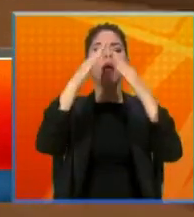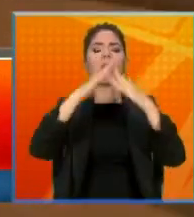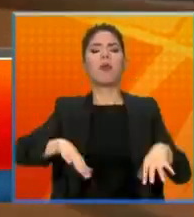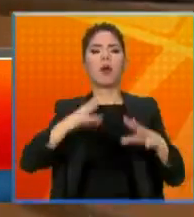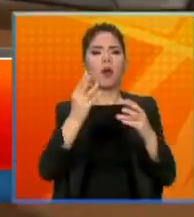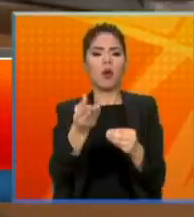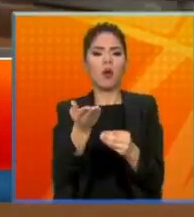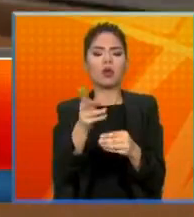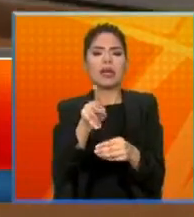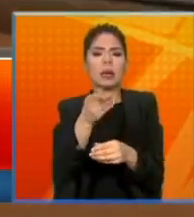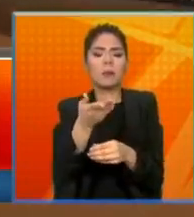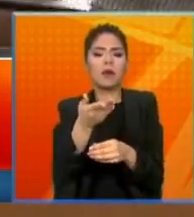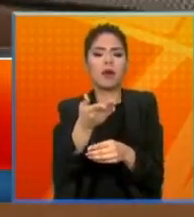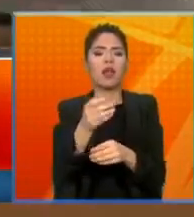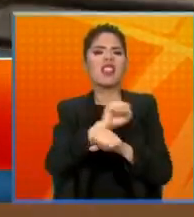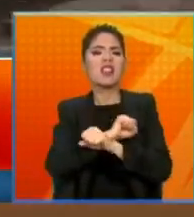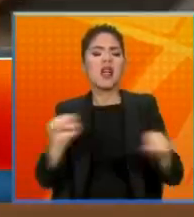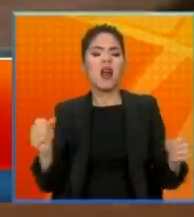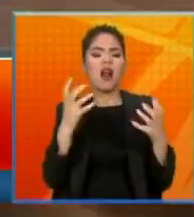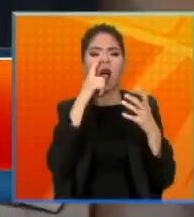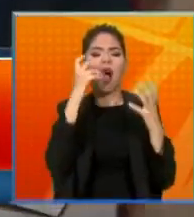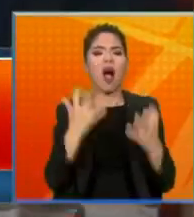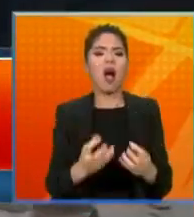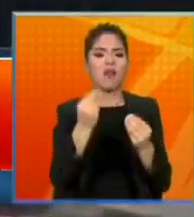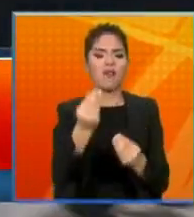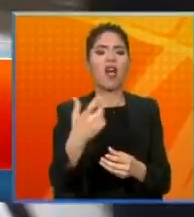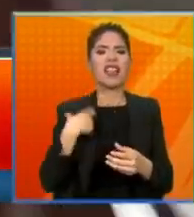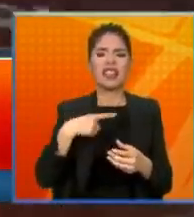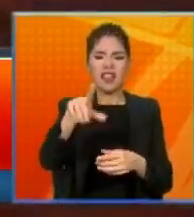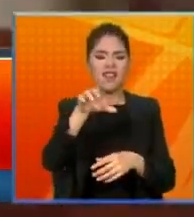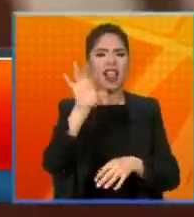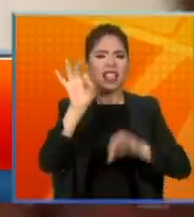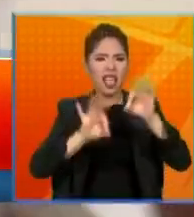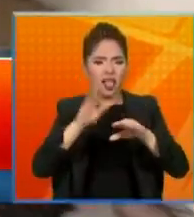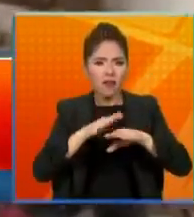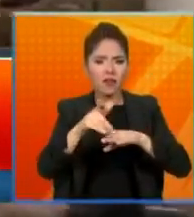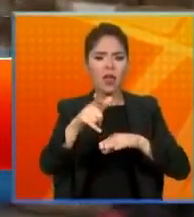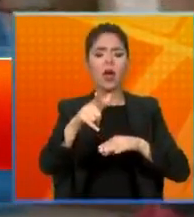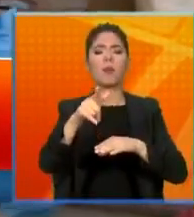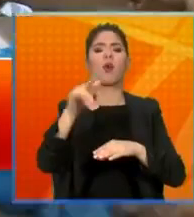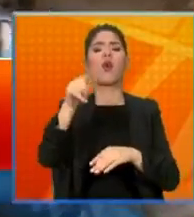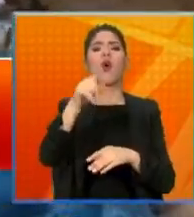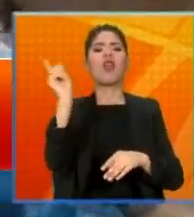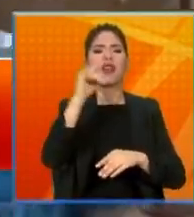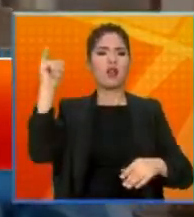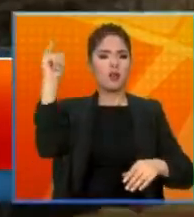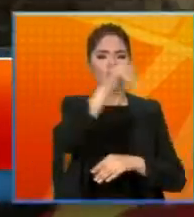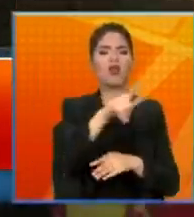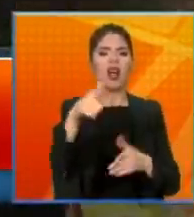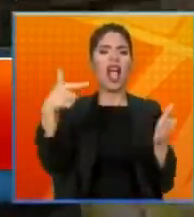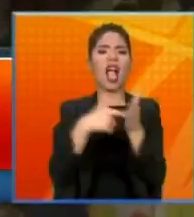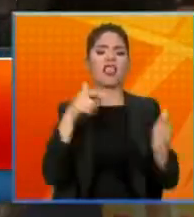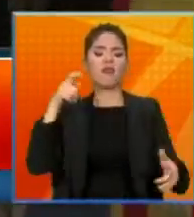yığını. Burada siviller tedavi oluyordu. Ancak rejim uçakları işte bu hastaneyi de hedef